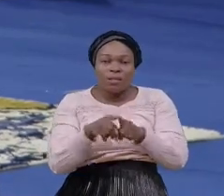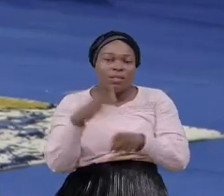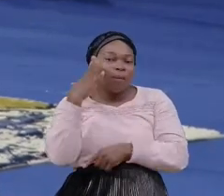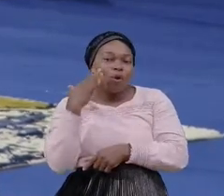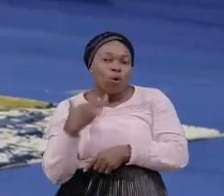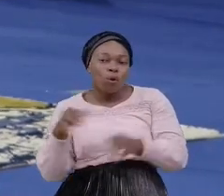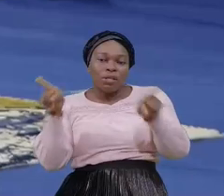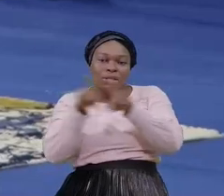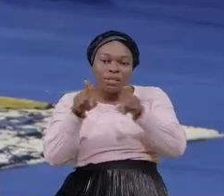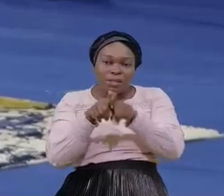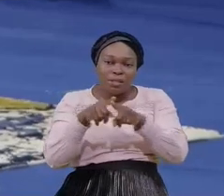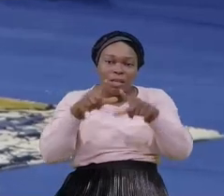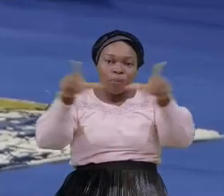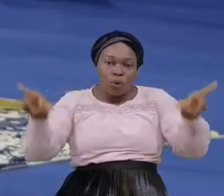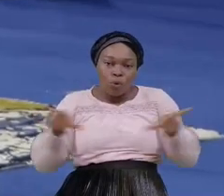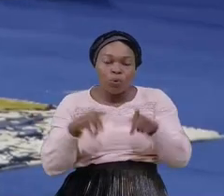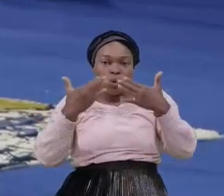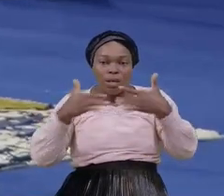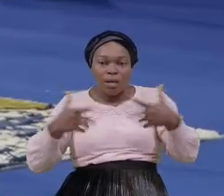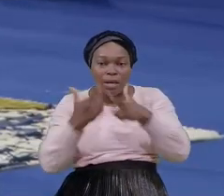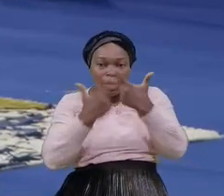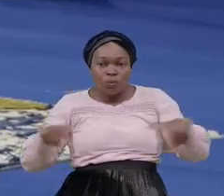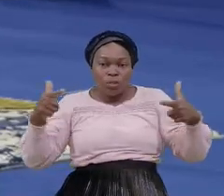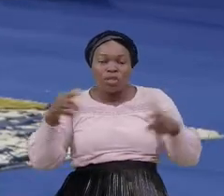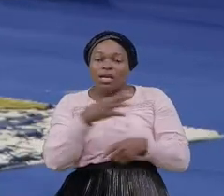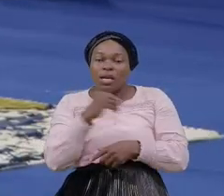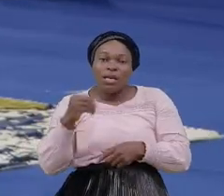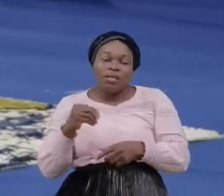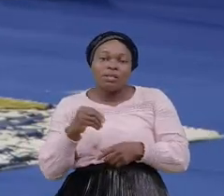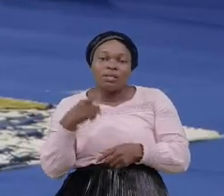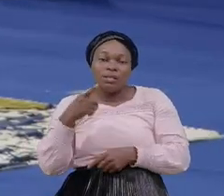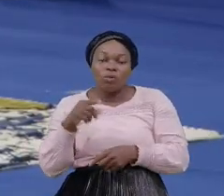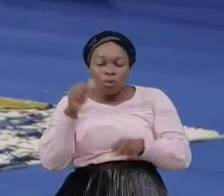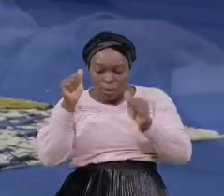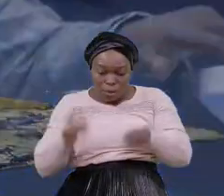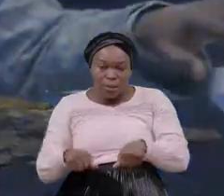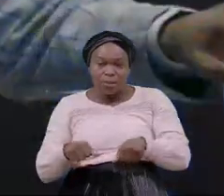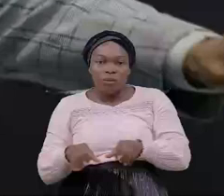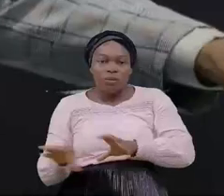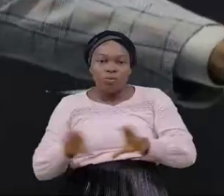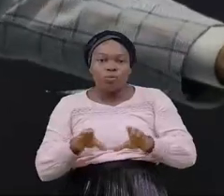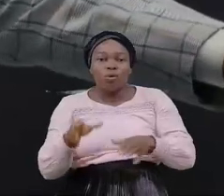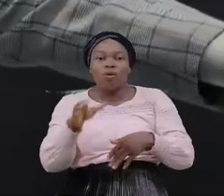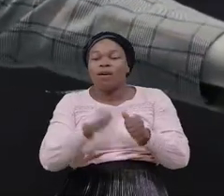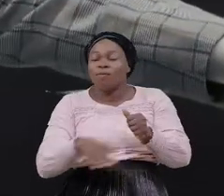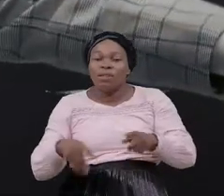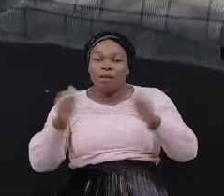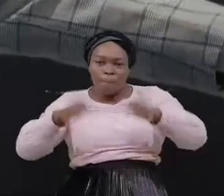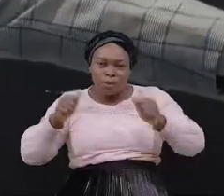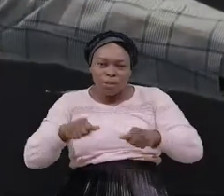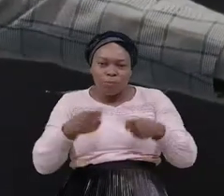et avec même dialecte, et on a tout fait, et la chèvre ne peut pas, comme la chèvre ne peut pas affranchir